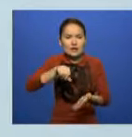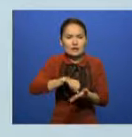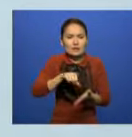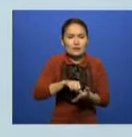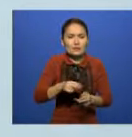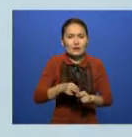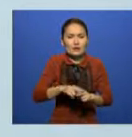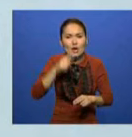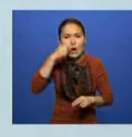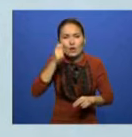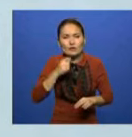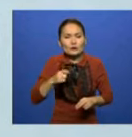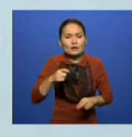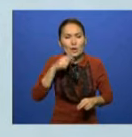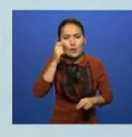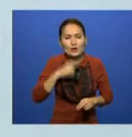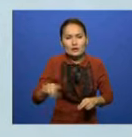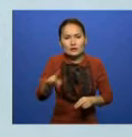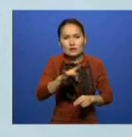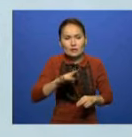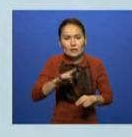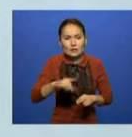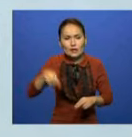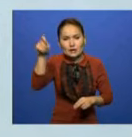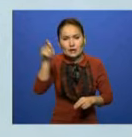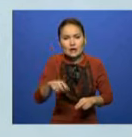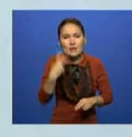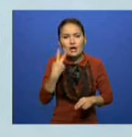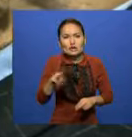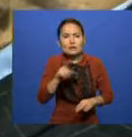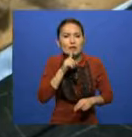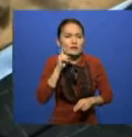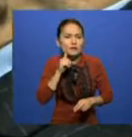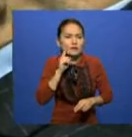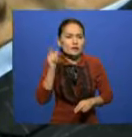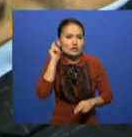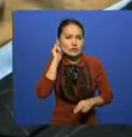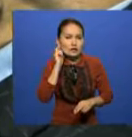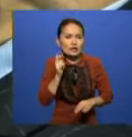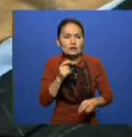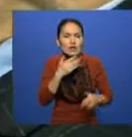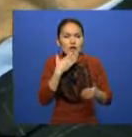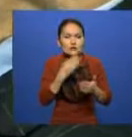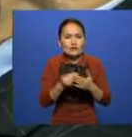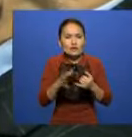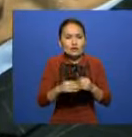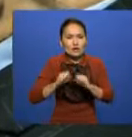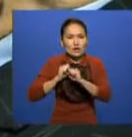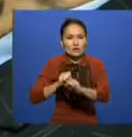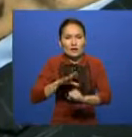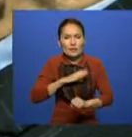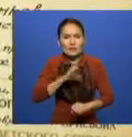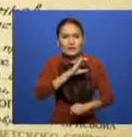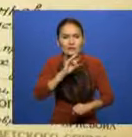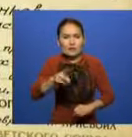1943 жылы 20 жасқа енді толған жігіт дәл осы ұрыста өзінің естен кетпес ерліктерін көрсетті. Көп замай оған Кеңес